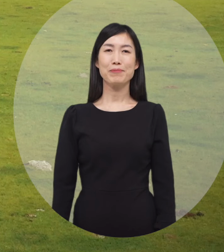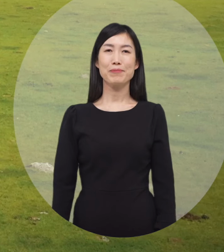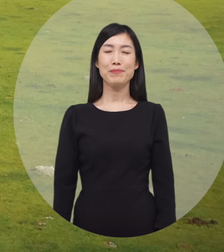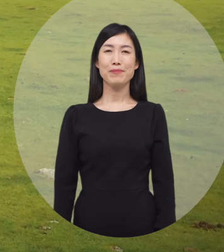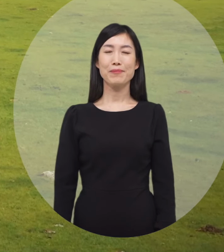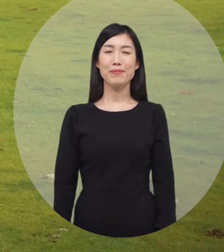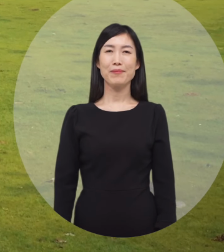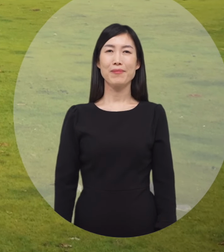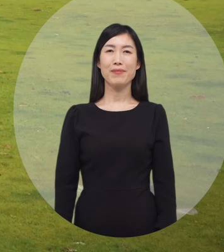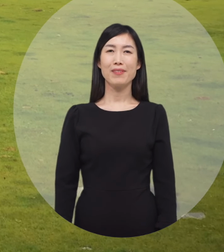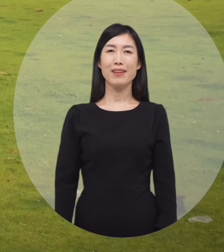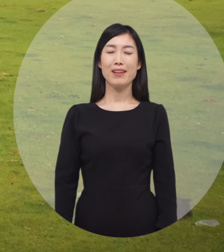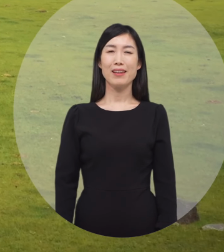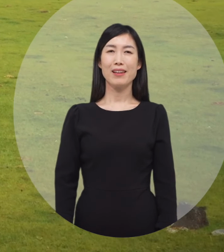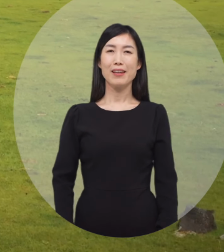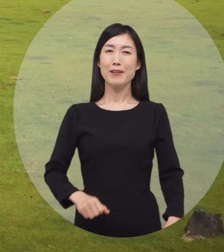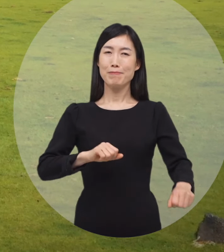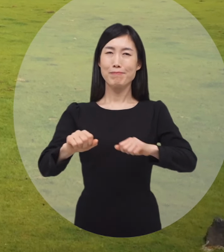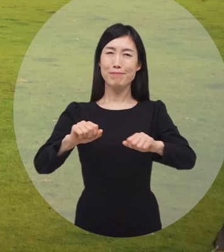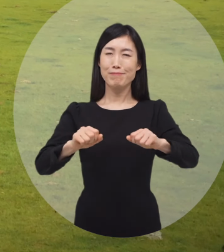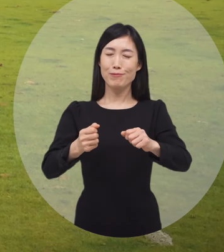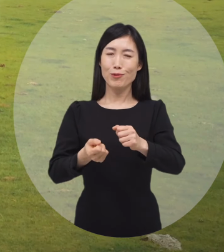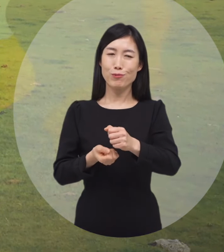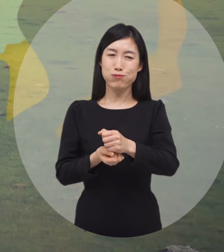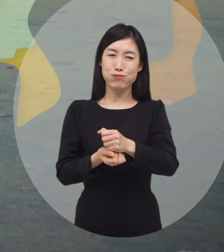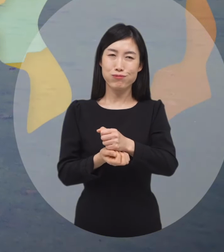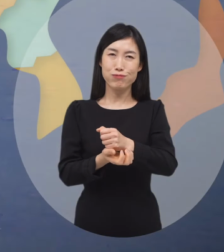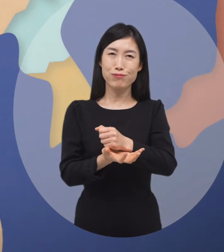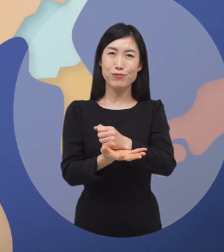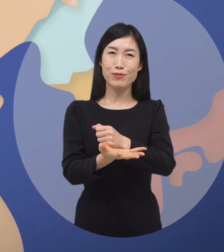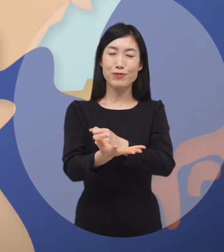그렇게 봄이 찾아왔습니다.